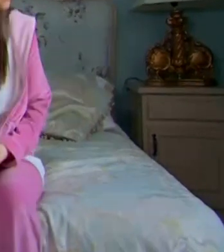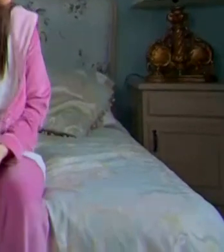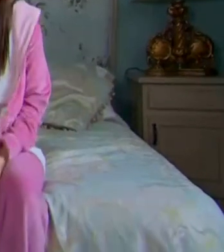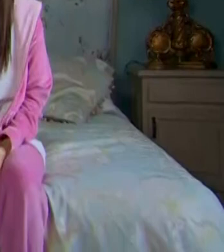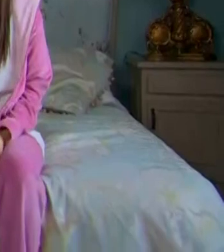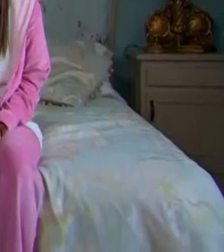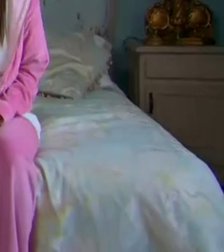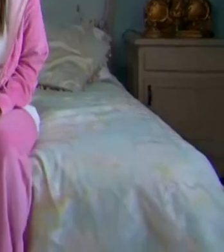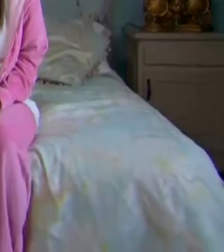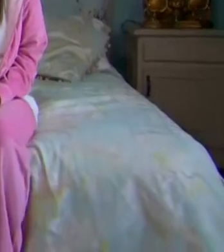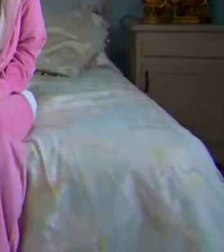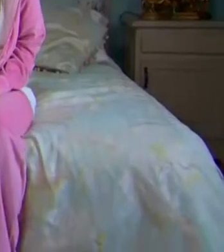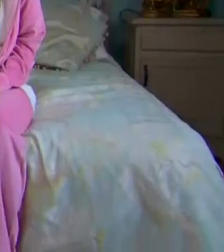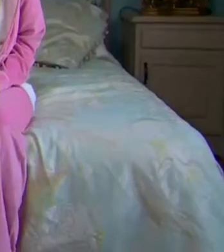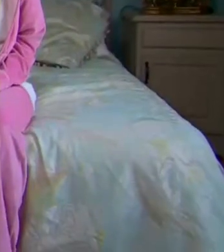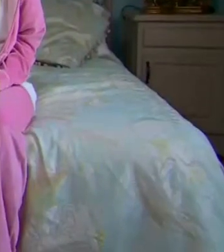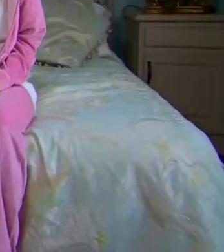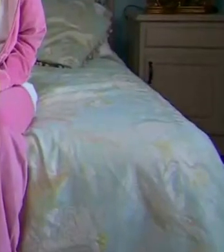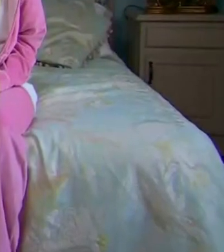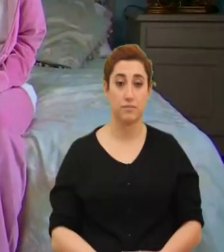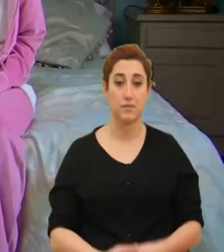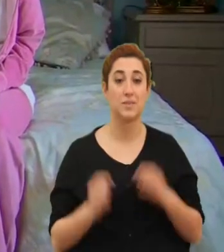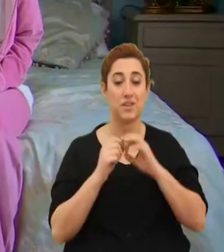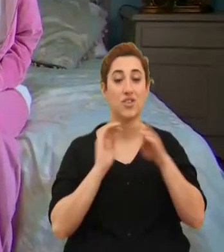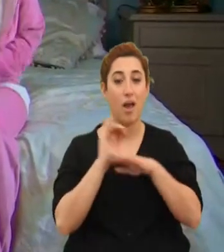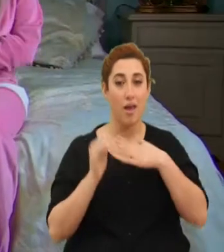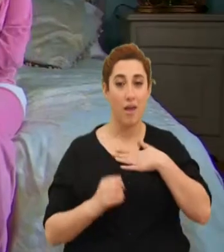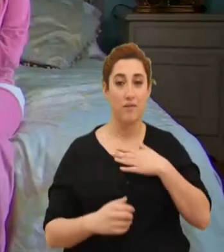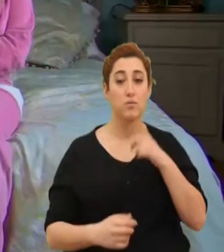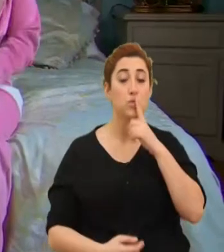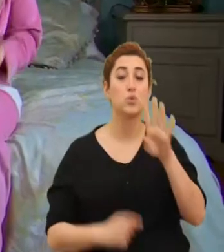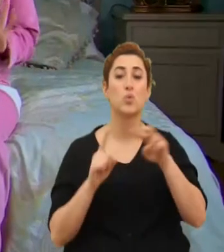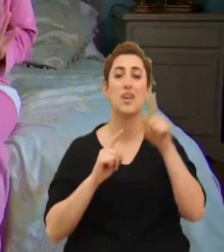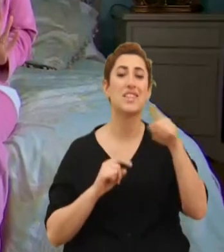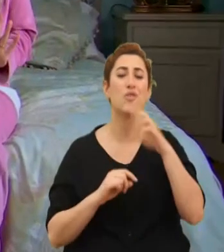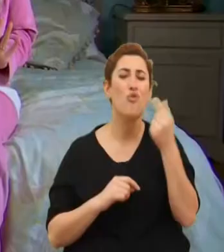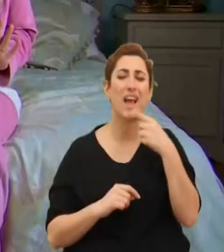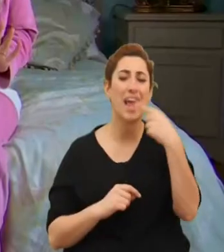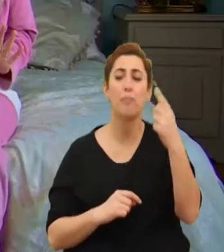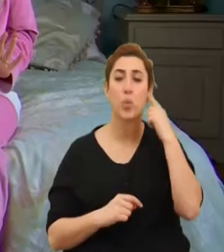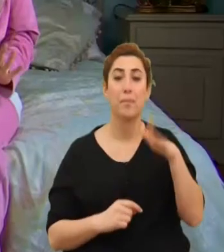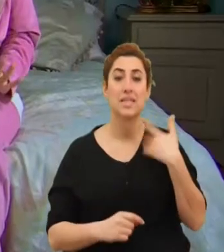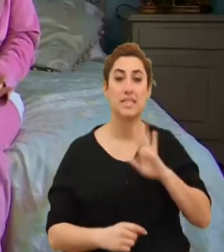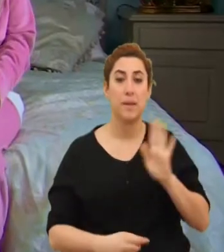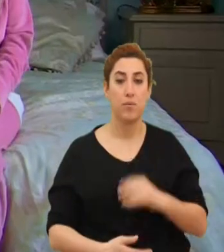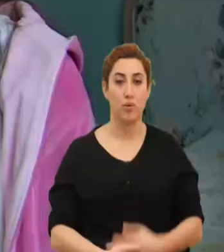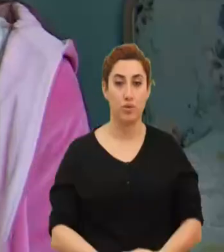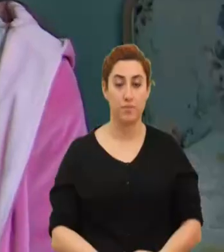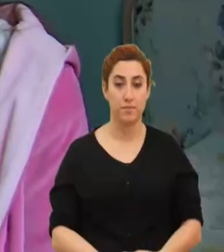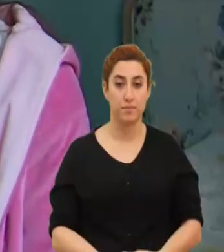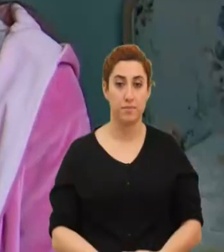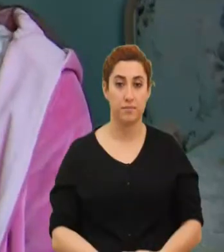Nurhan çok bozulmuş. Geçip yanına oturdu. Biricik hayatım. Sus Nurhan. Senden en ufak bir kelime bile duymak